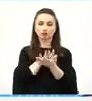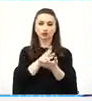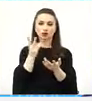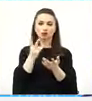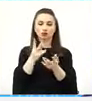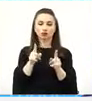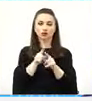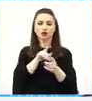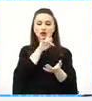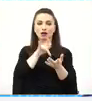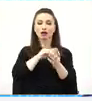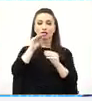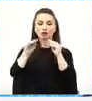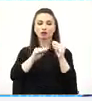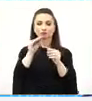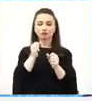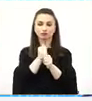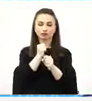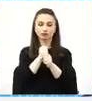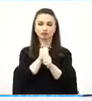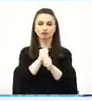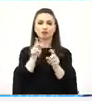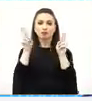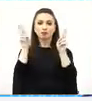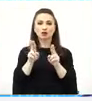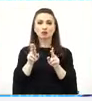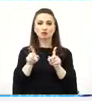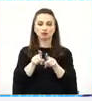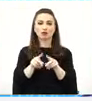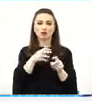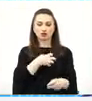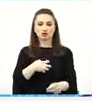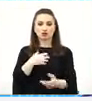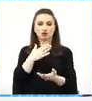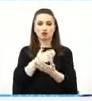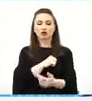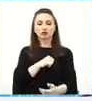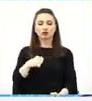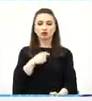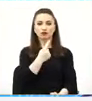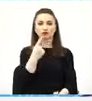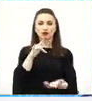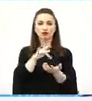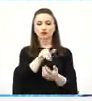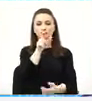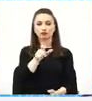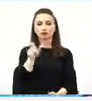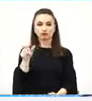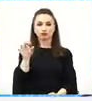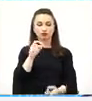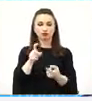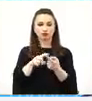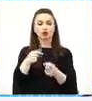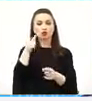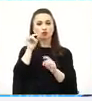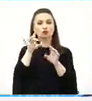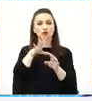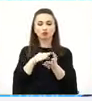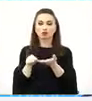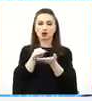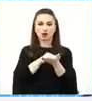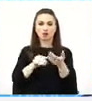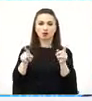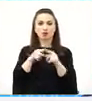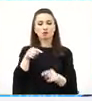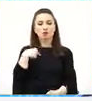წერტილი დაუსვით ქაოტურ განაშენიანებას, რაც პრინციპულად მნიშვნელოვანია თითეული თბილისელისთვის. გუშინავს თქვი და დღესაც გავიმეორებ, მე